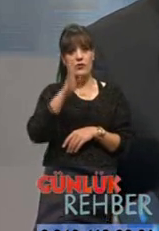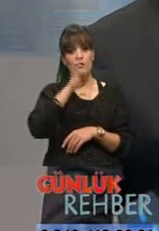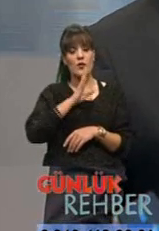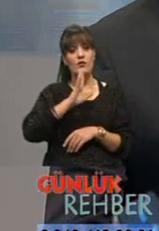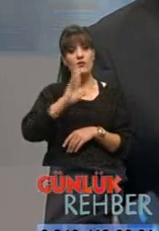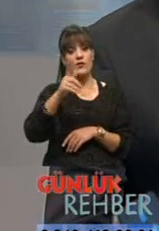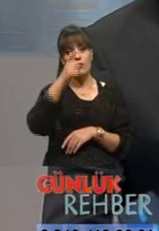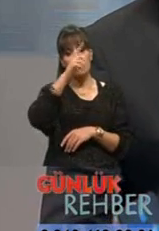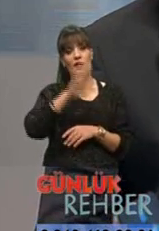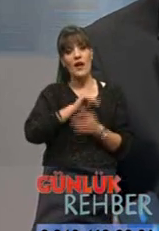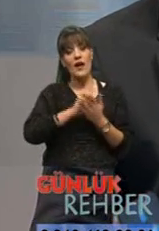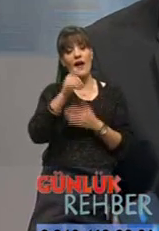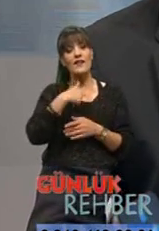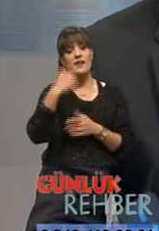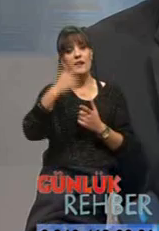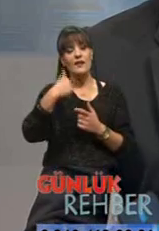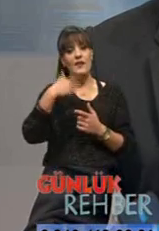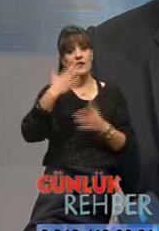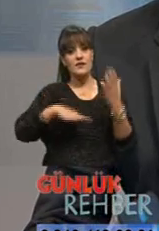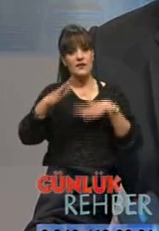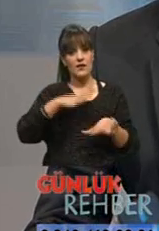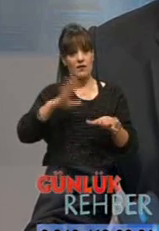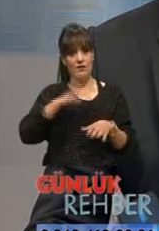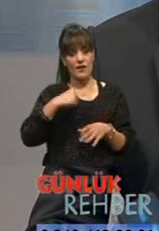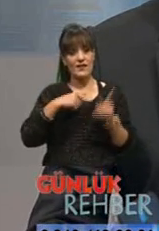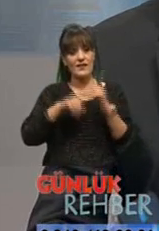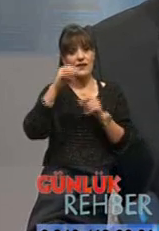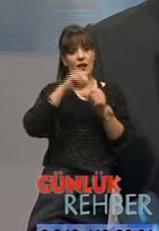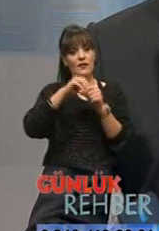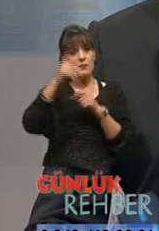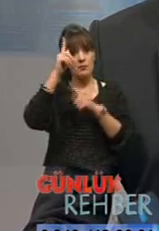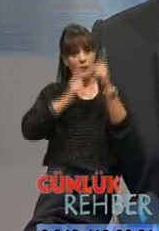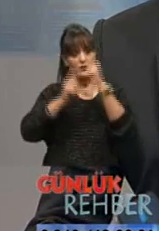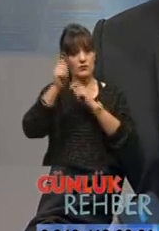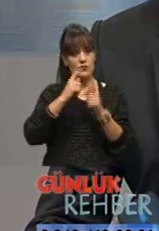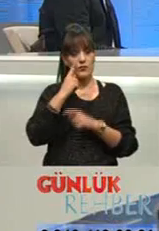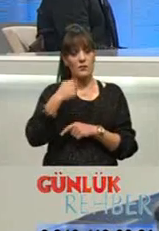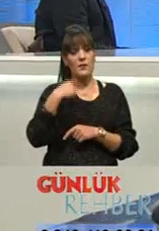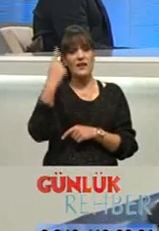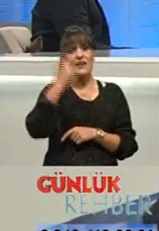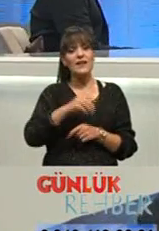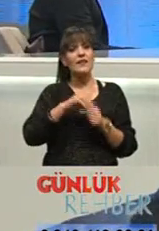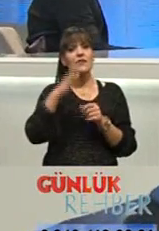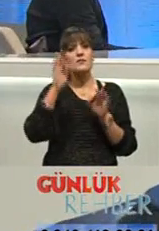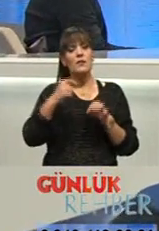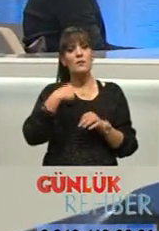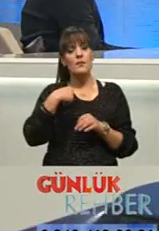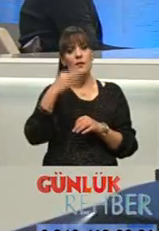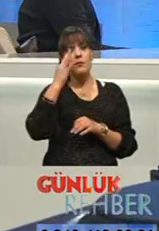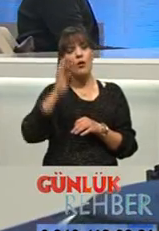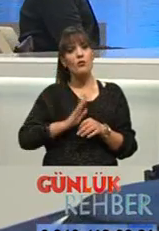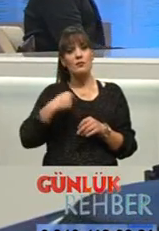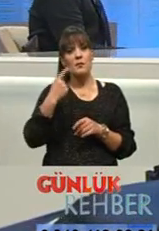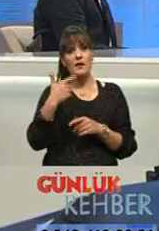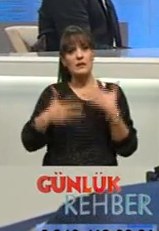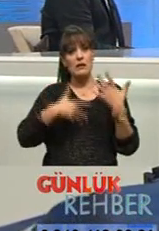400'ün üzerinde de Türkiye'nin her ilinden talep var bizim online başvuru sayesinde. Çok güzel, çok güzel. Peki sen ilk nasıl başladın? Şimdi benim oğlanda biraz böyle